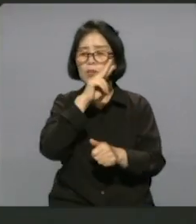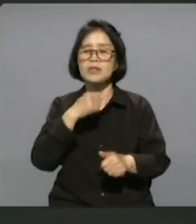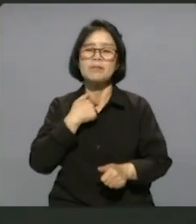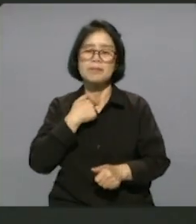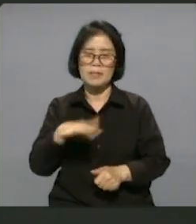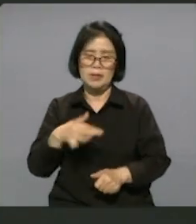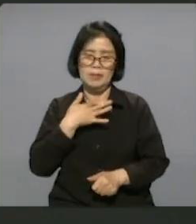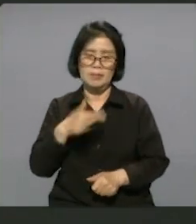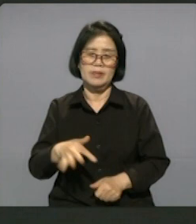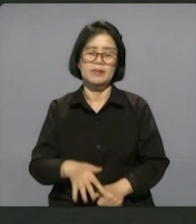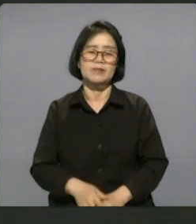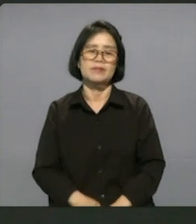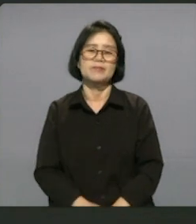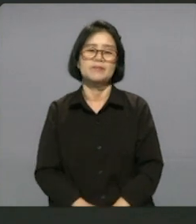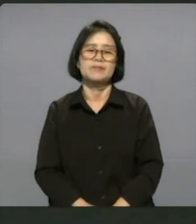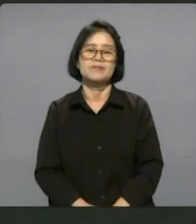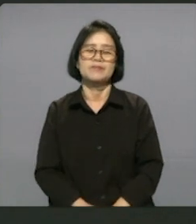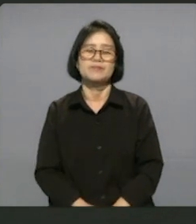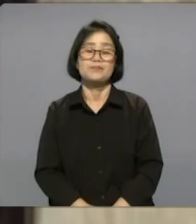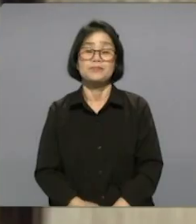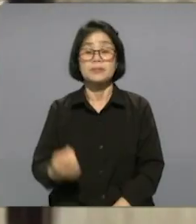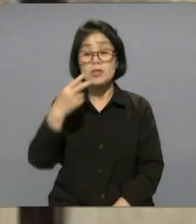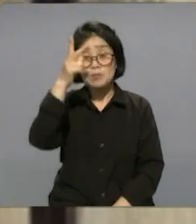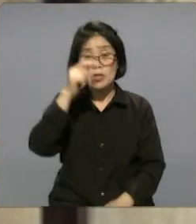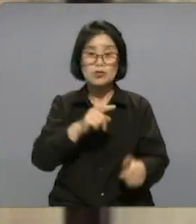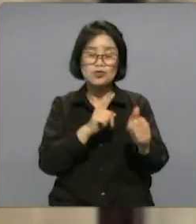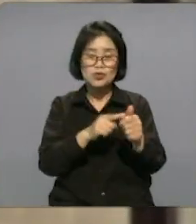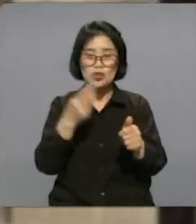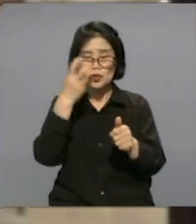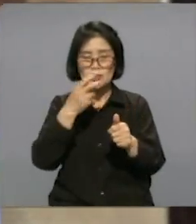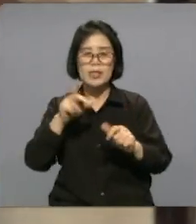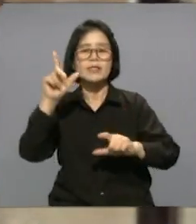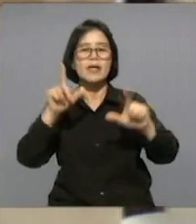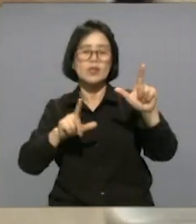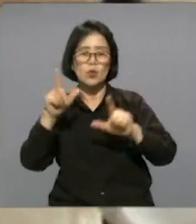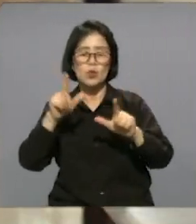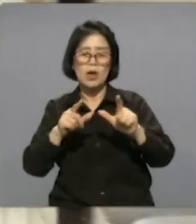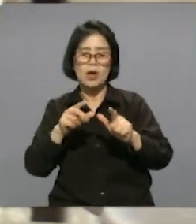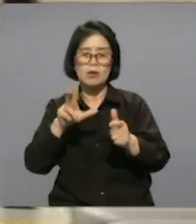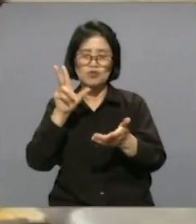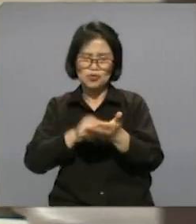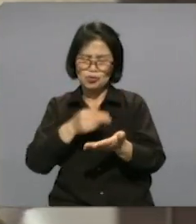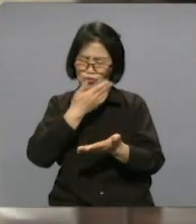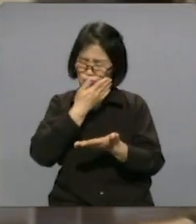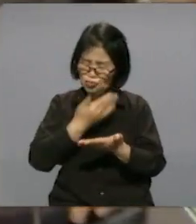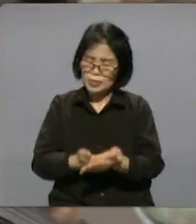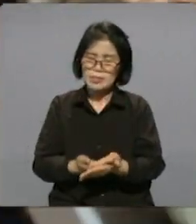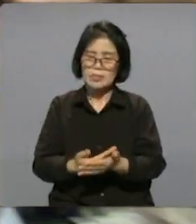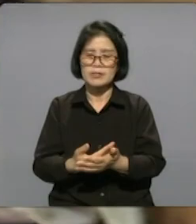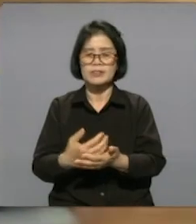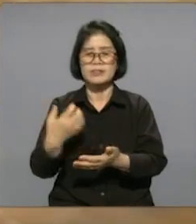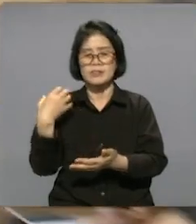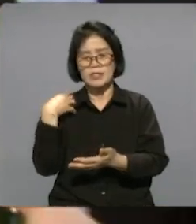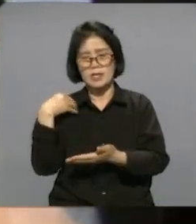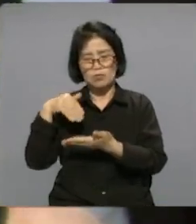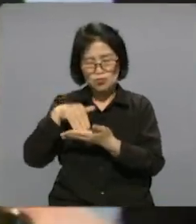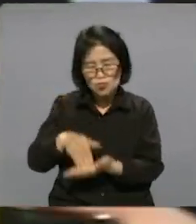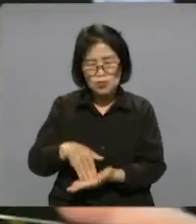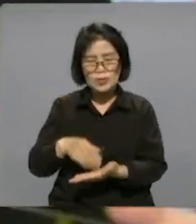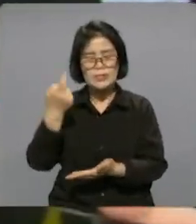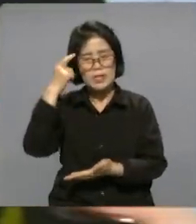것으로 알려졌습니다. 검찰은 윤 의원의 조사 태도와 사안의 중대성, 책임이 무거운 점 등을